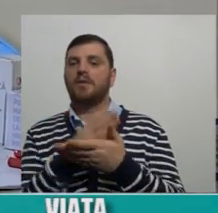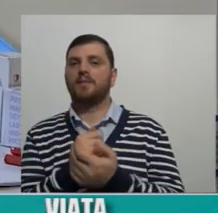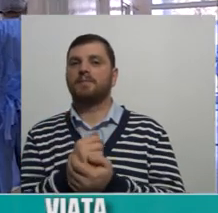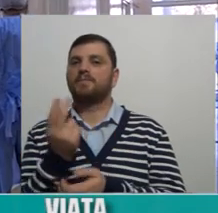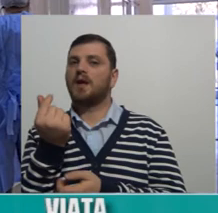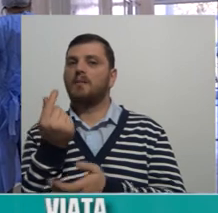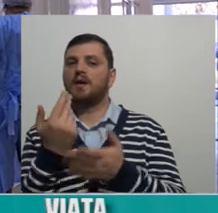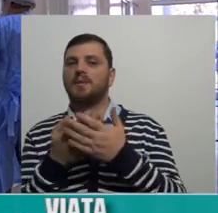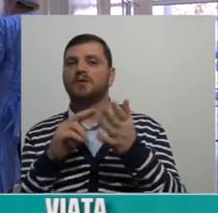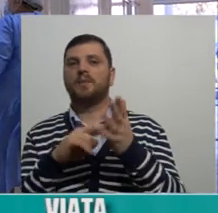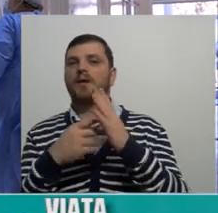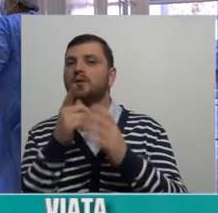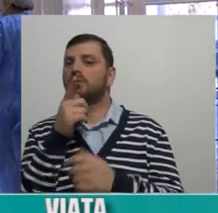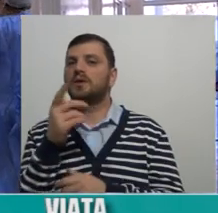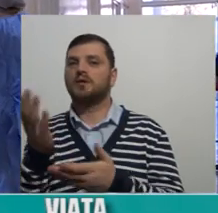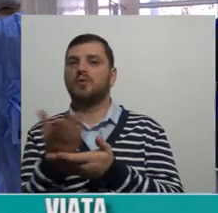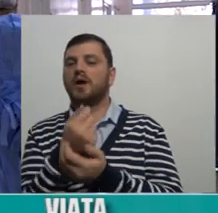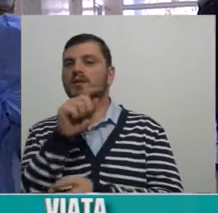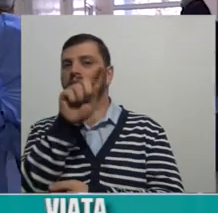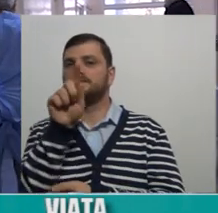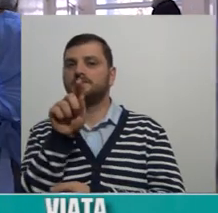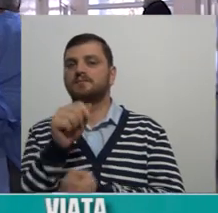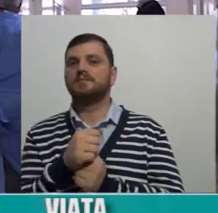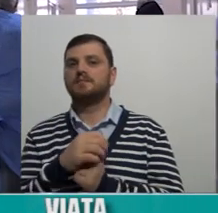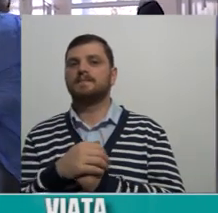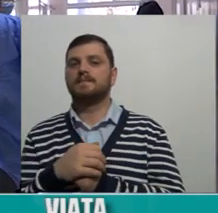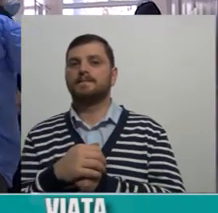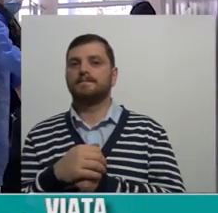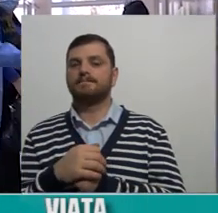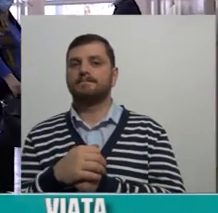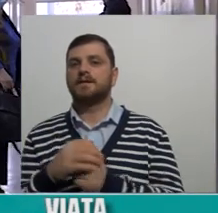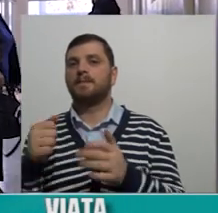fără probleme. Sumele pentru amenajări de unde le-a dat?